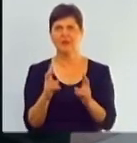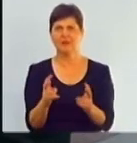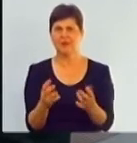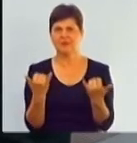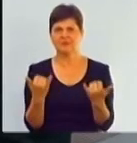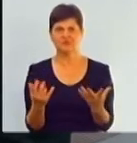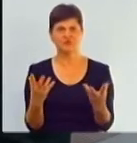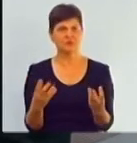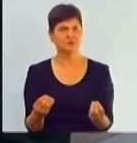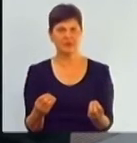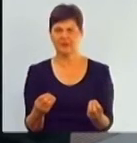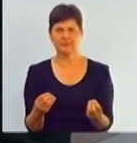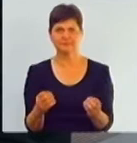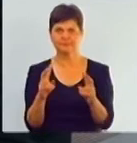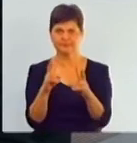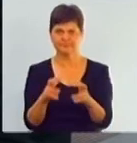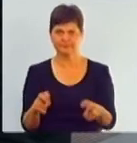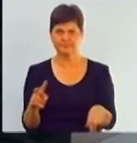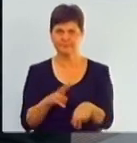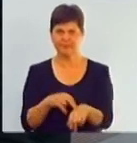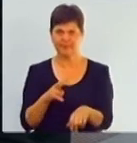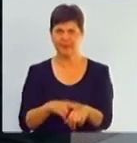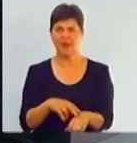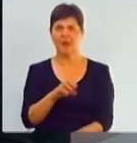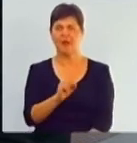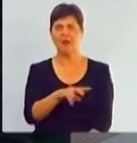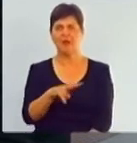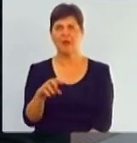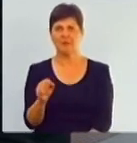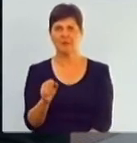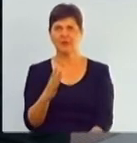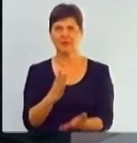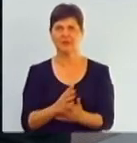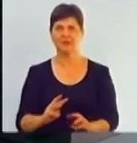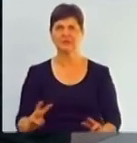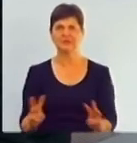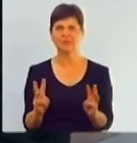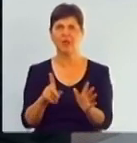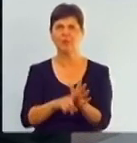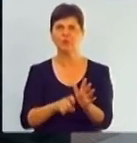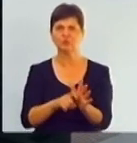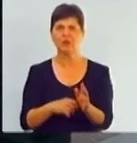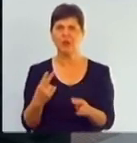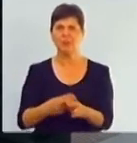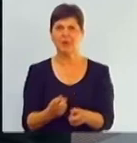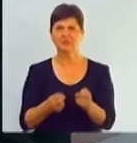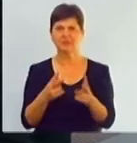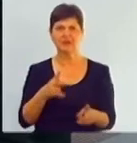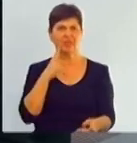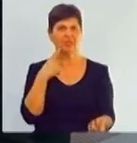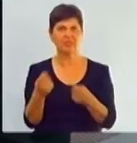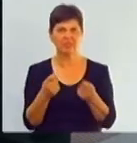день, розбираються правоохоронні органи, але привели спалювання сміття, безпечність, неуважність привело